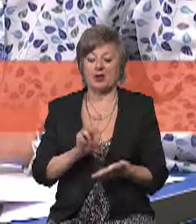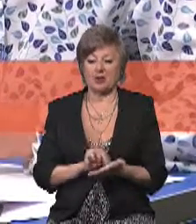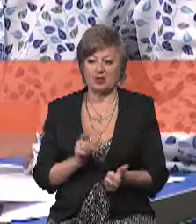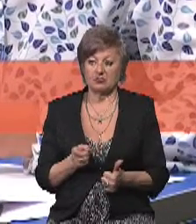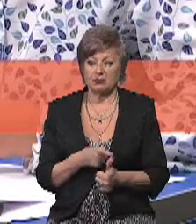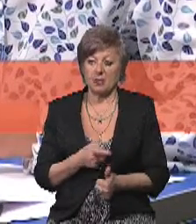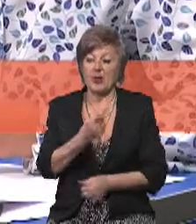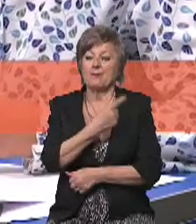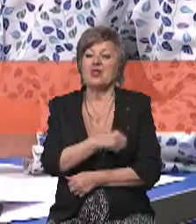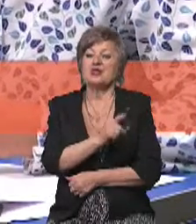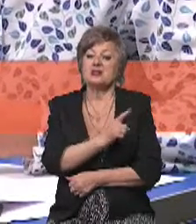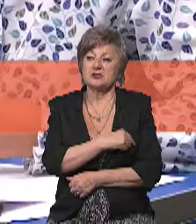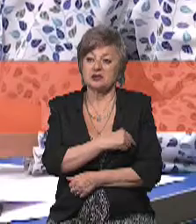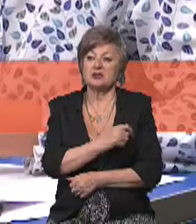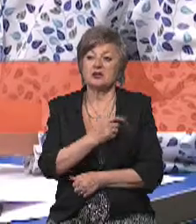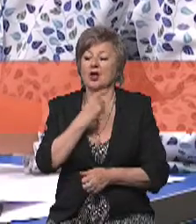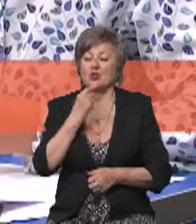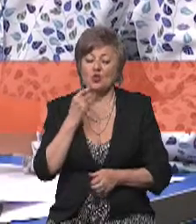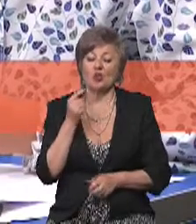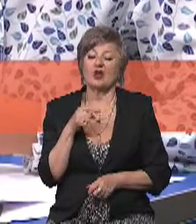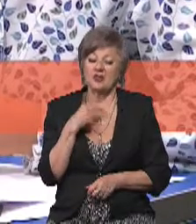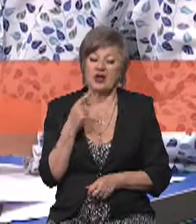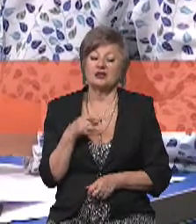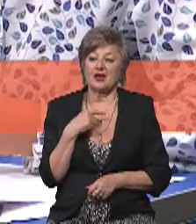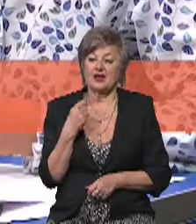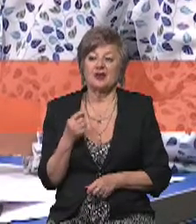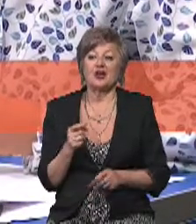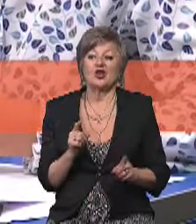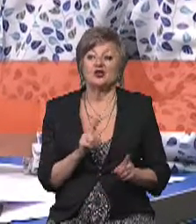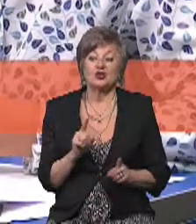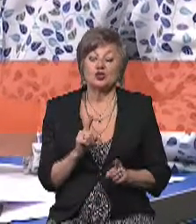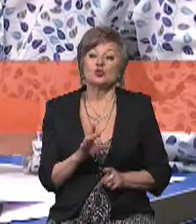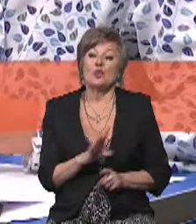Перше – медицина. Багато говорять про це, кажуть, що те, що